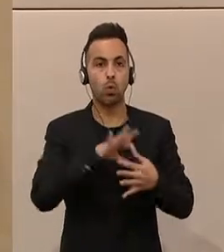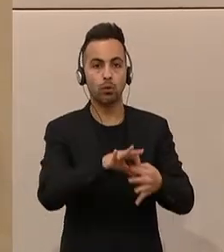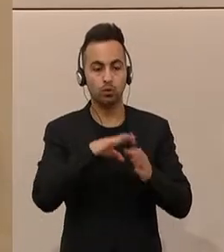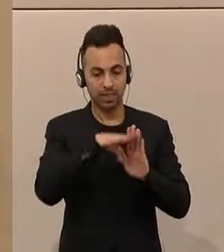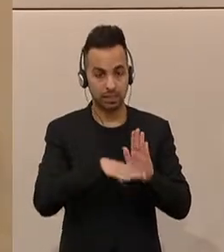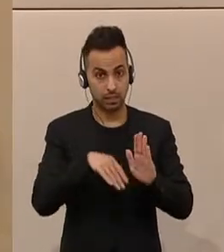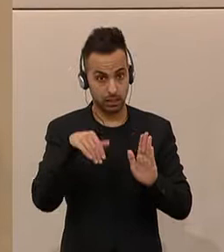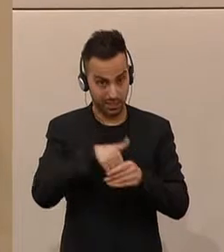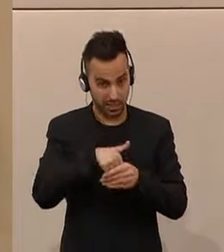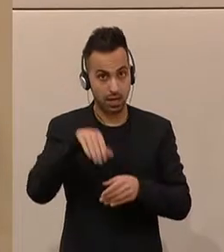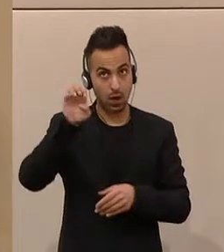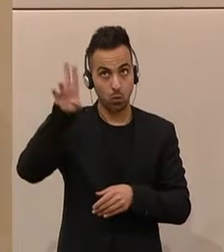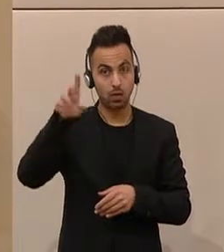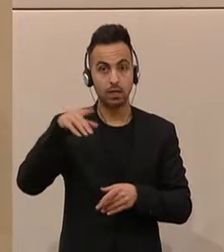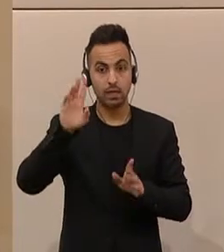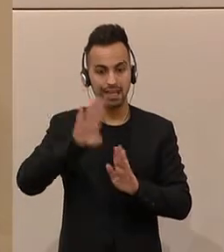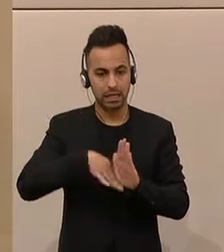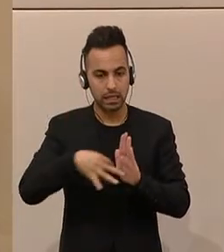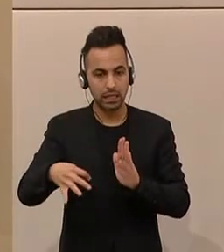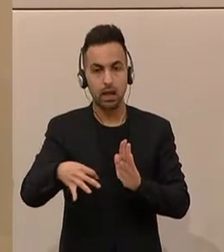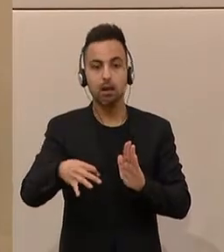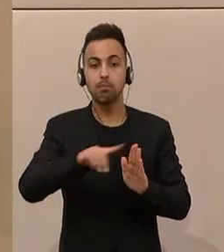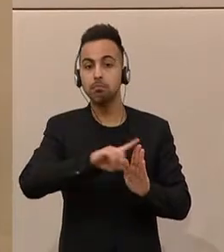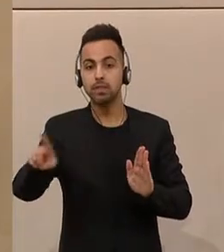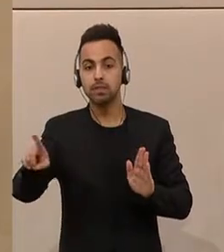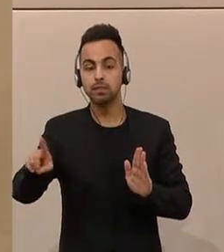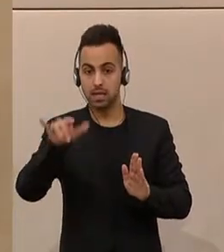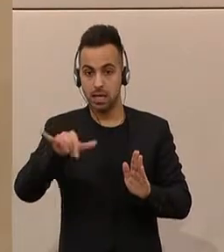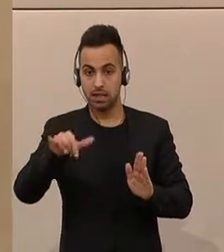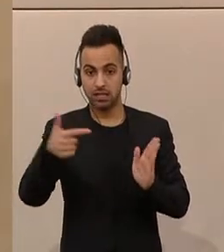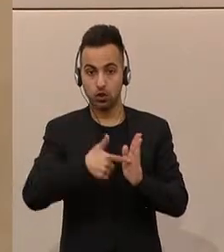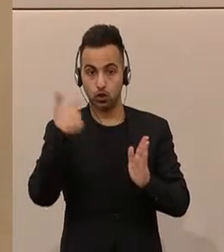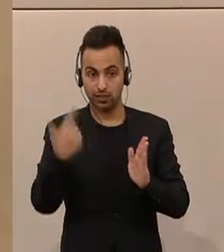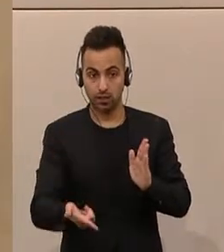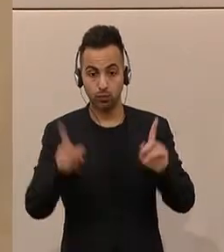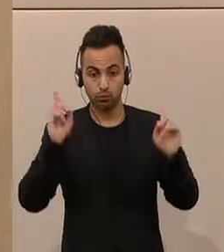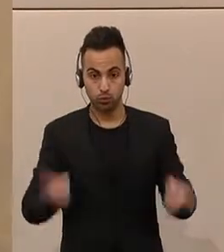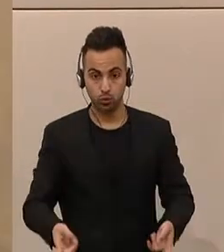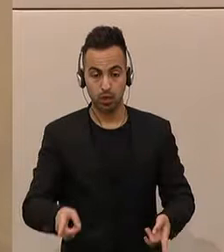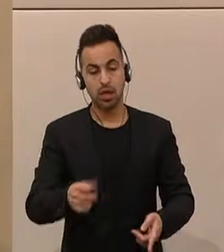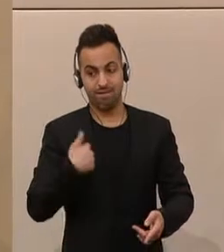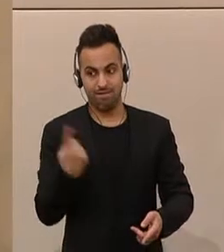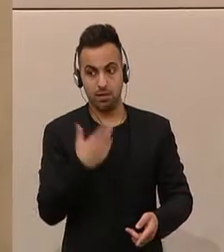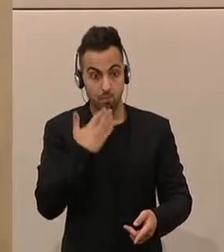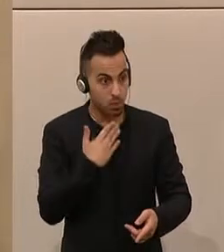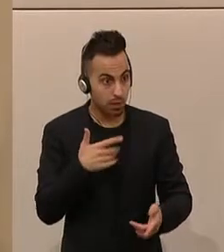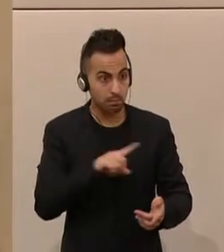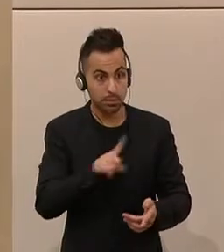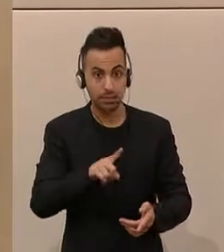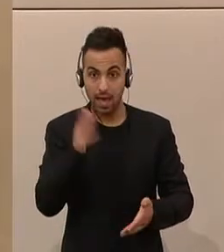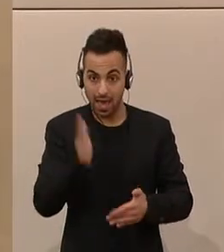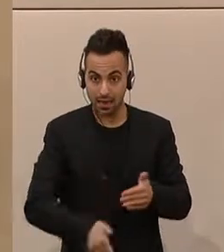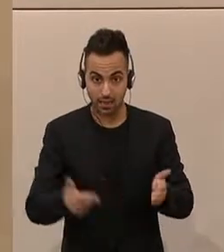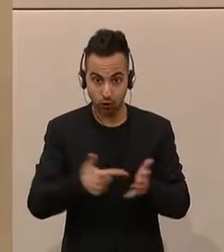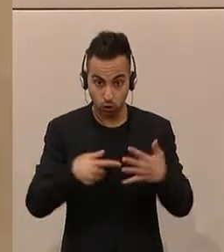schon sozusagen erlassen worden ist, die bis Anfang Jänner 2020 umzusetzen ist, mit Ende 2019 umsetzen wollen, dann wissen wir, wie ambitioniert